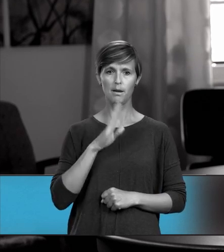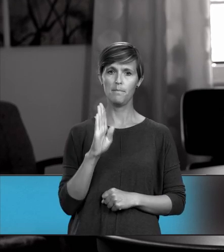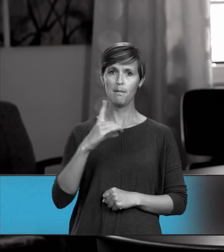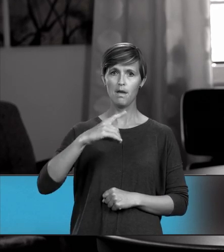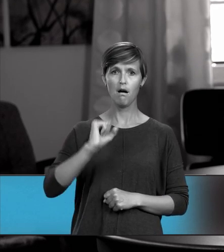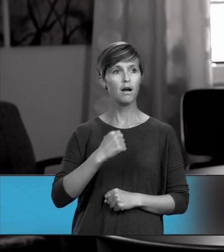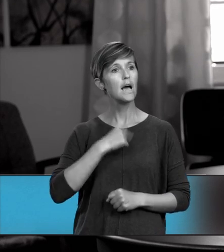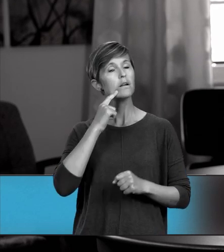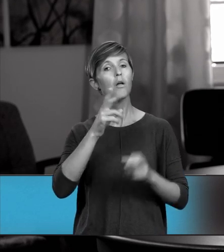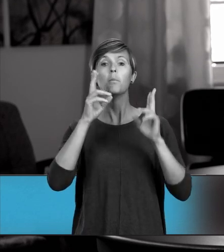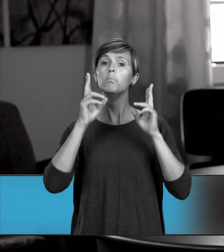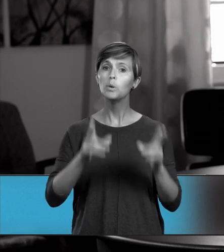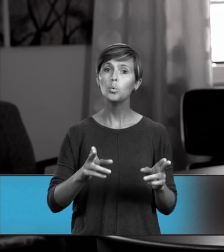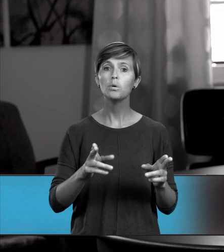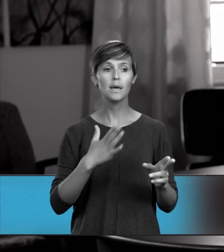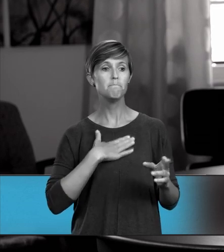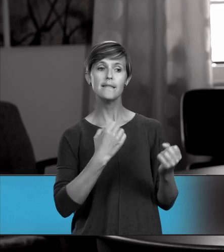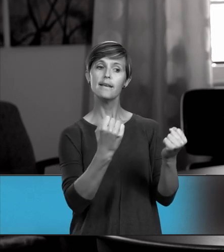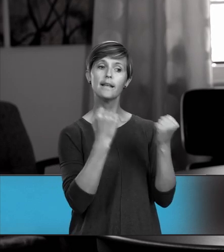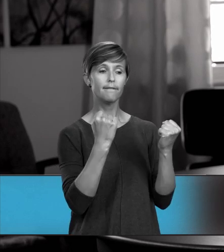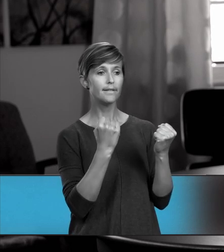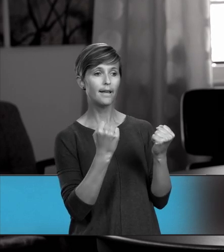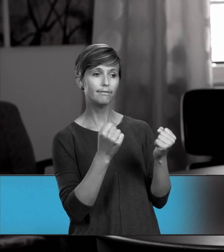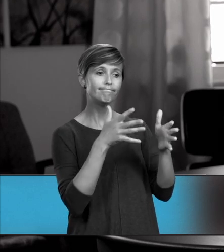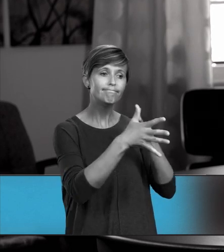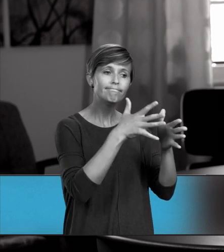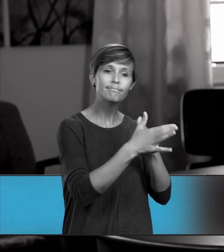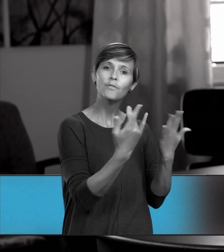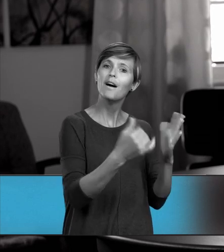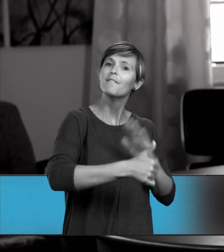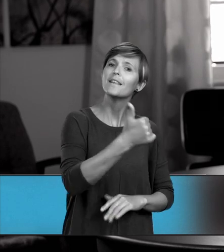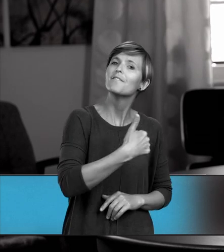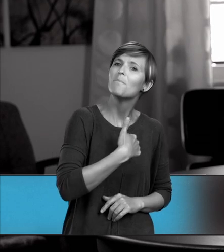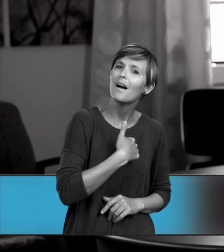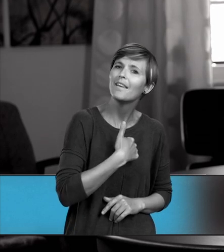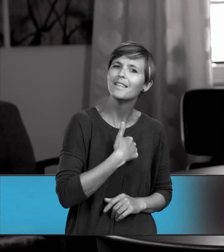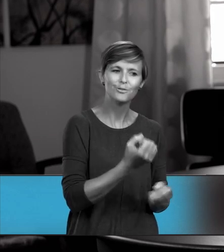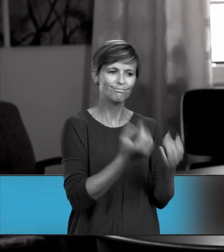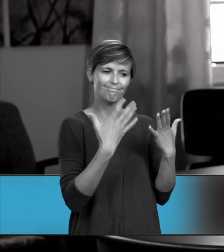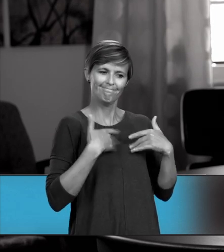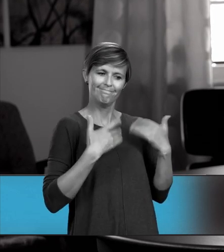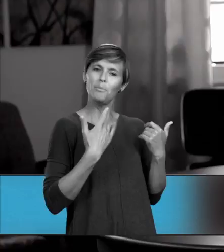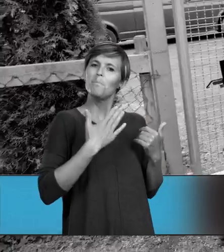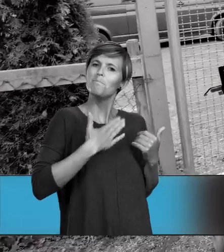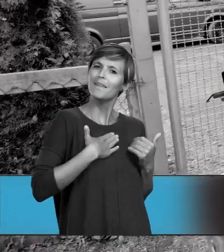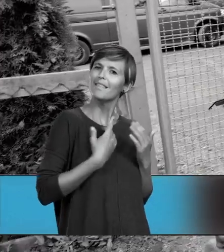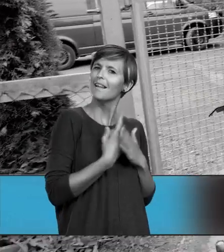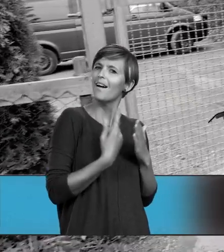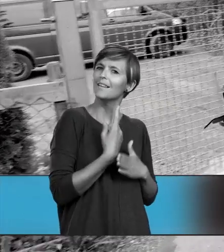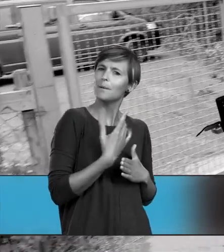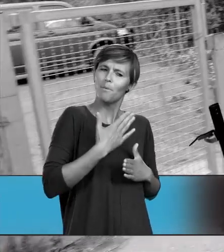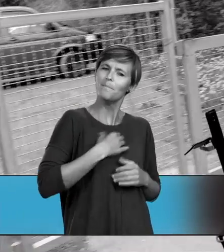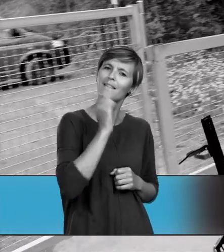Med BPA så kan jeg bruke kreftene mine på det som er viktig for meg, det som setter farge på